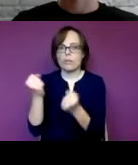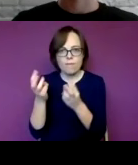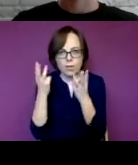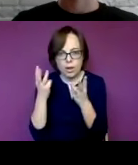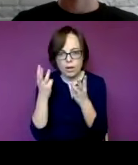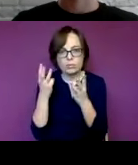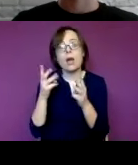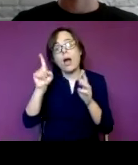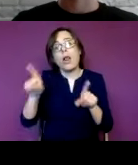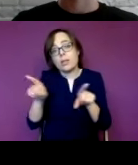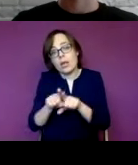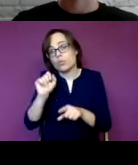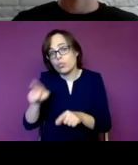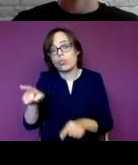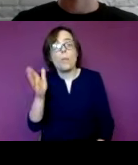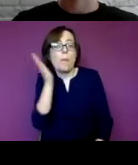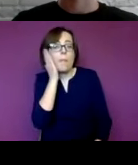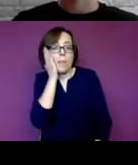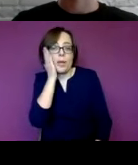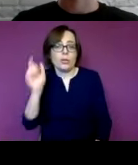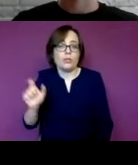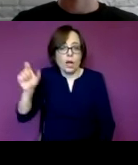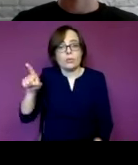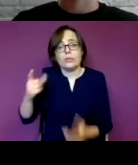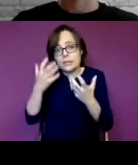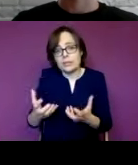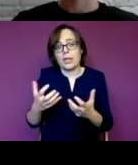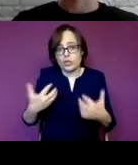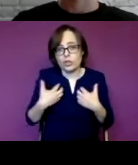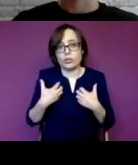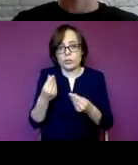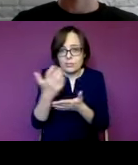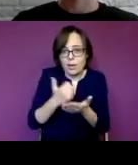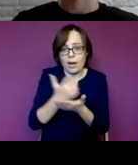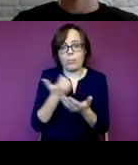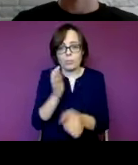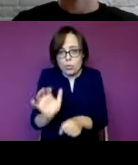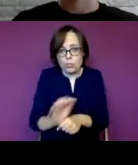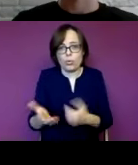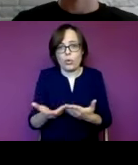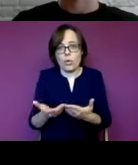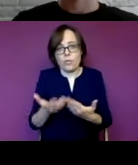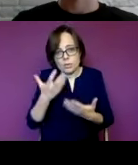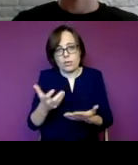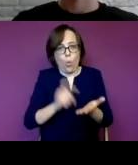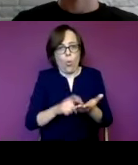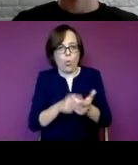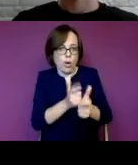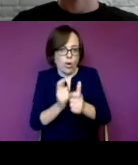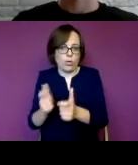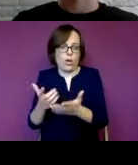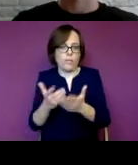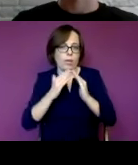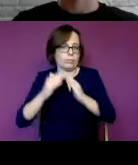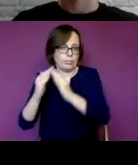mieszkańcy, którzy chcą produkować, chcą żyć z utrzymywania się z ferm. Nie będę ukrywać,